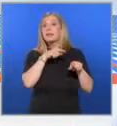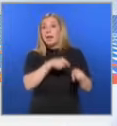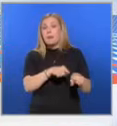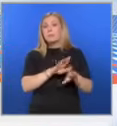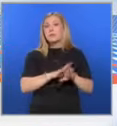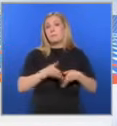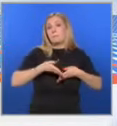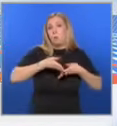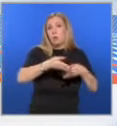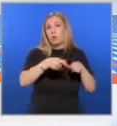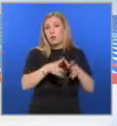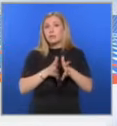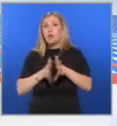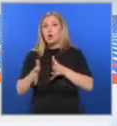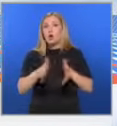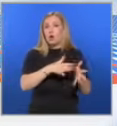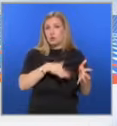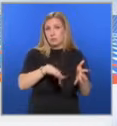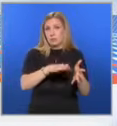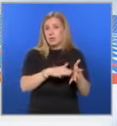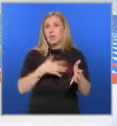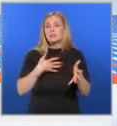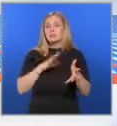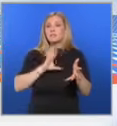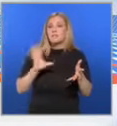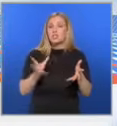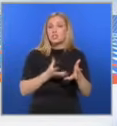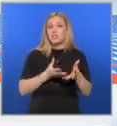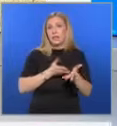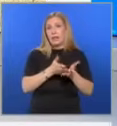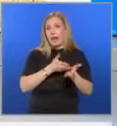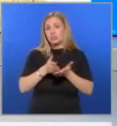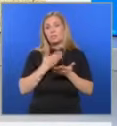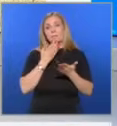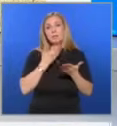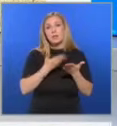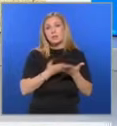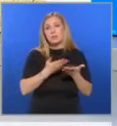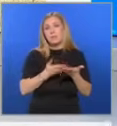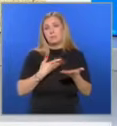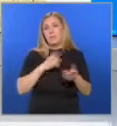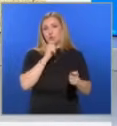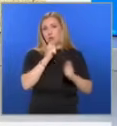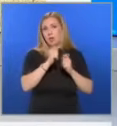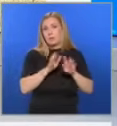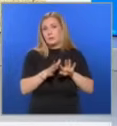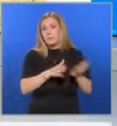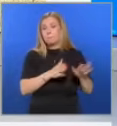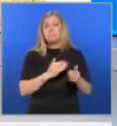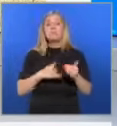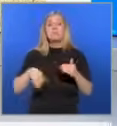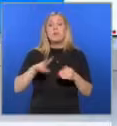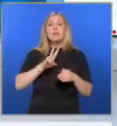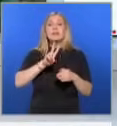да бъде помогнато на хората с всички средства. Благодаря все пак на Станислава. Над